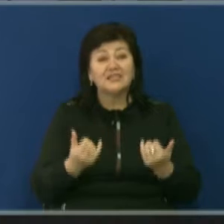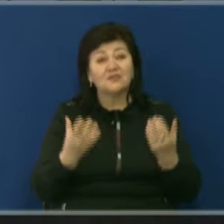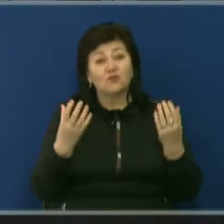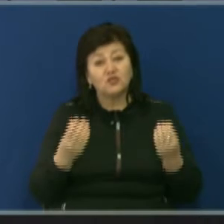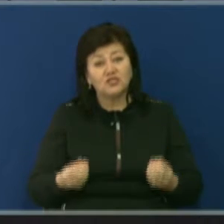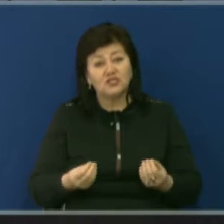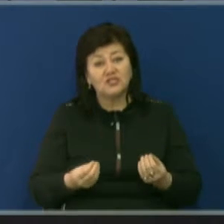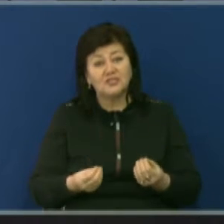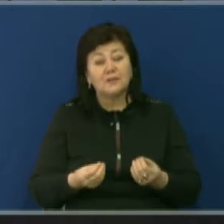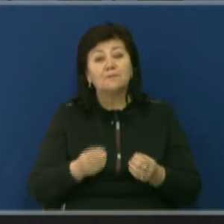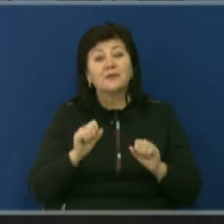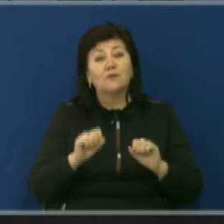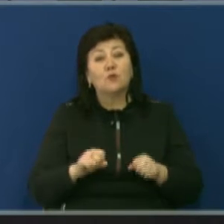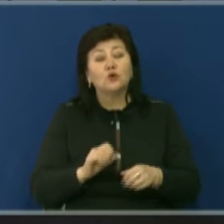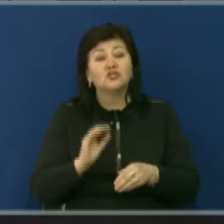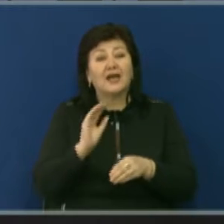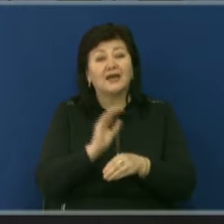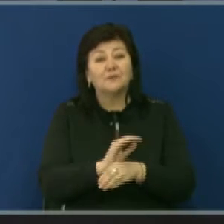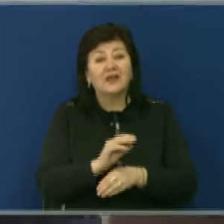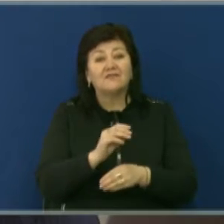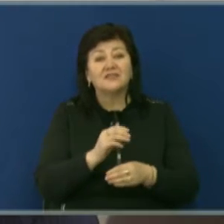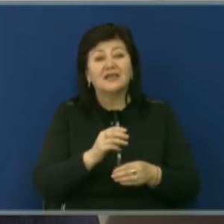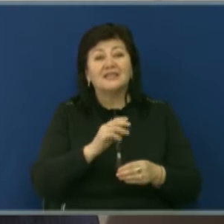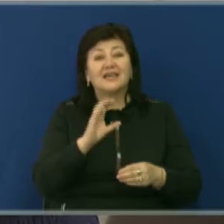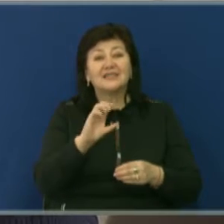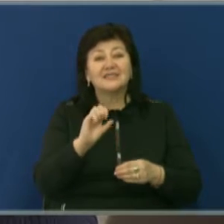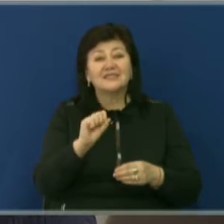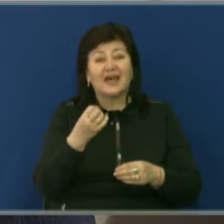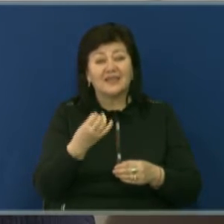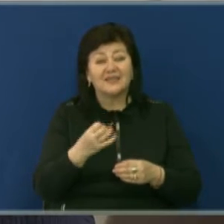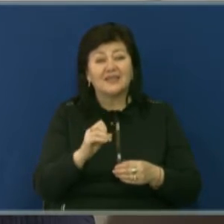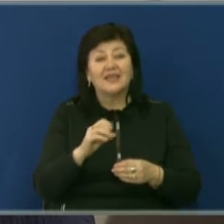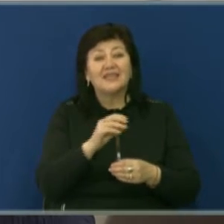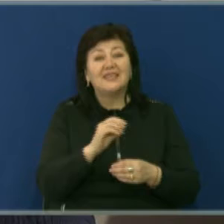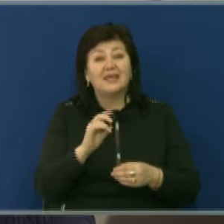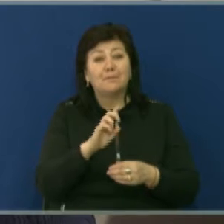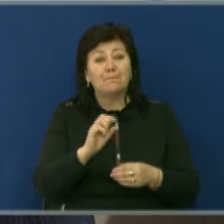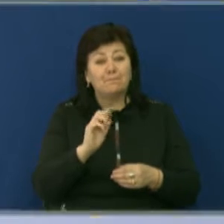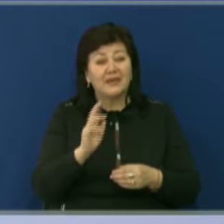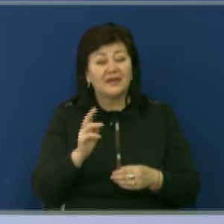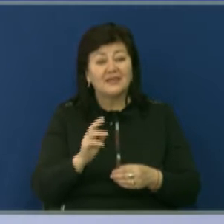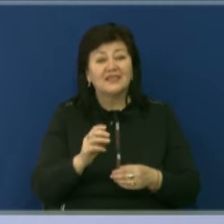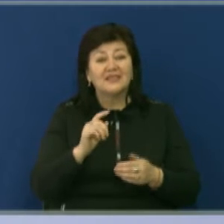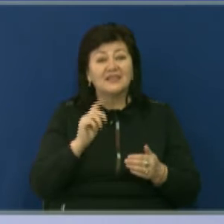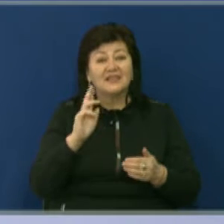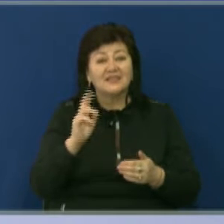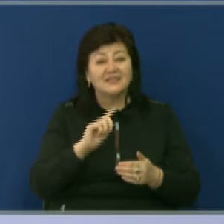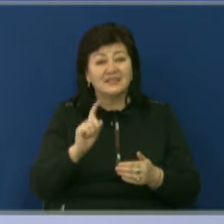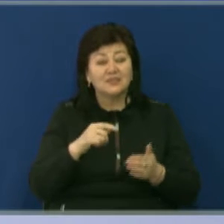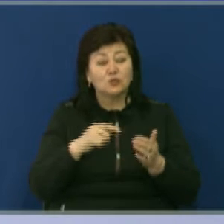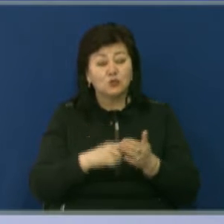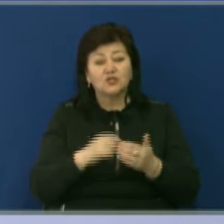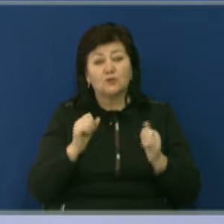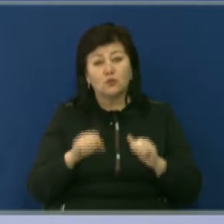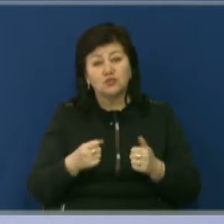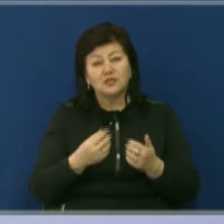бойынша еңбек.кз сайтына 96 кәсіпорын мен ұйымнан 400-ден астам жұмыс орны ұсынылған. Бұдан басқа жастарды